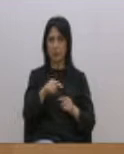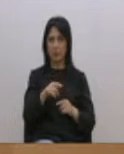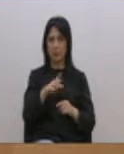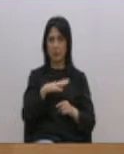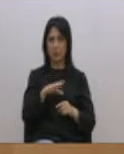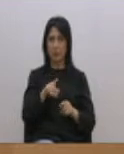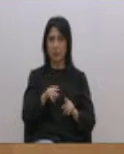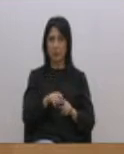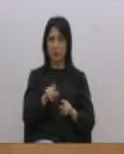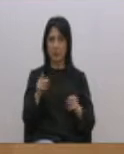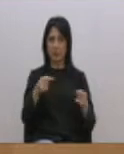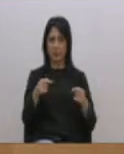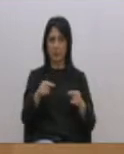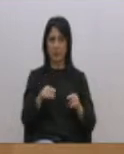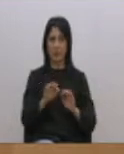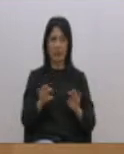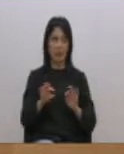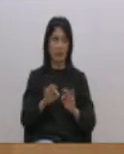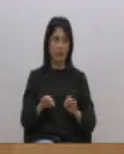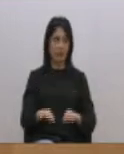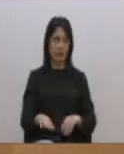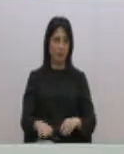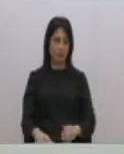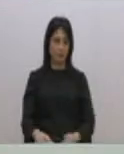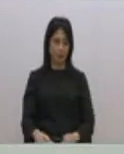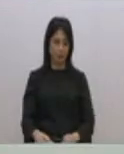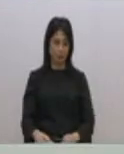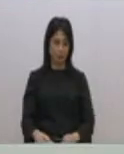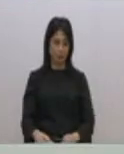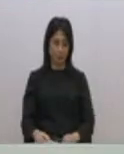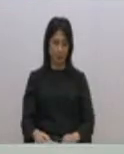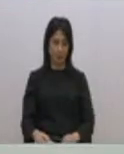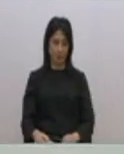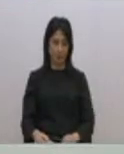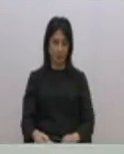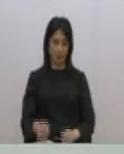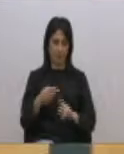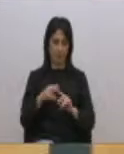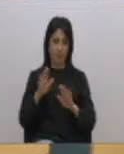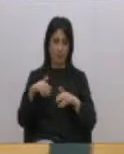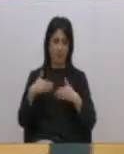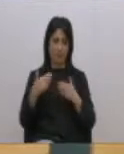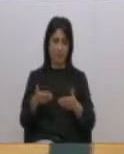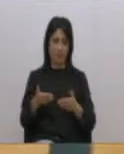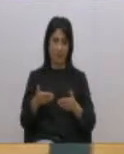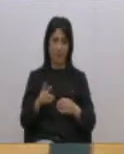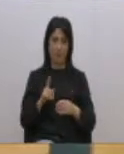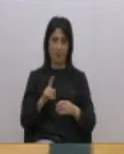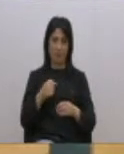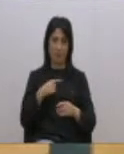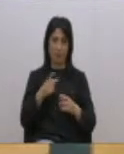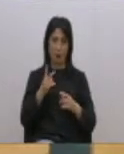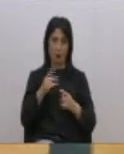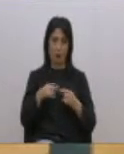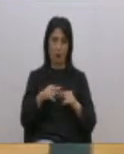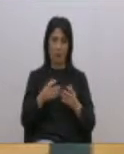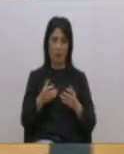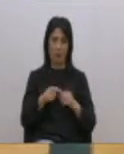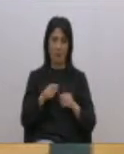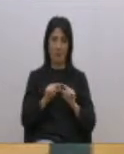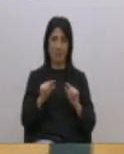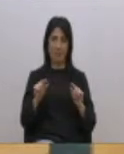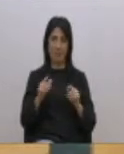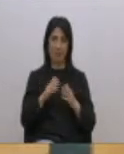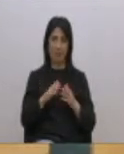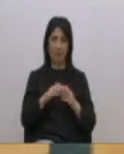cum gănes. Sibatonu, adiștit, amar, anu, istina da de ba, răcuim comitet de miuire, istina da